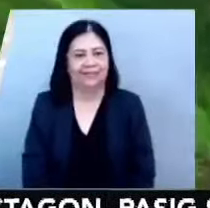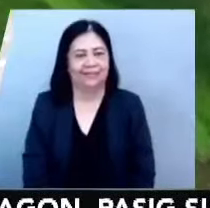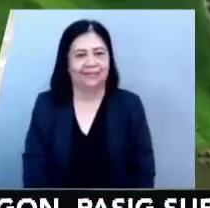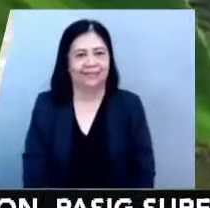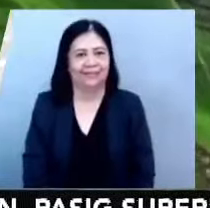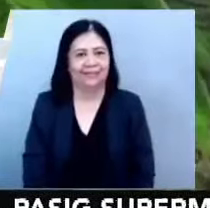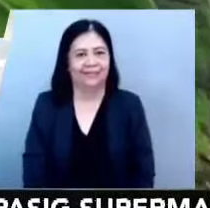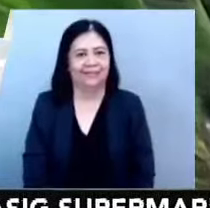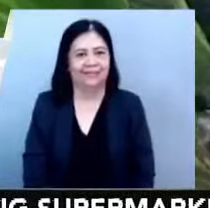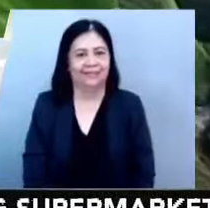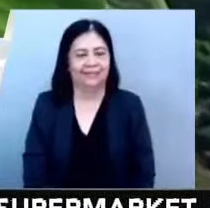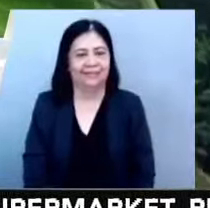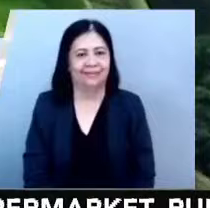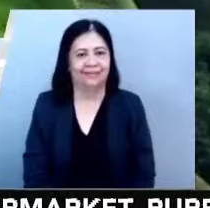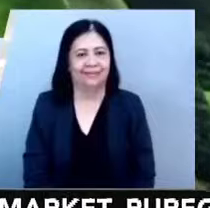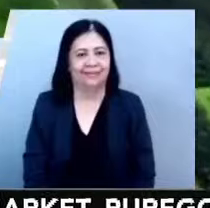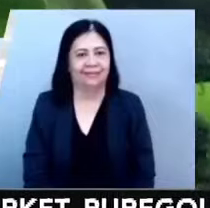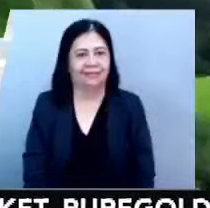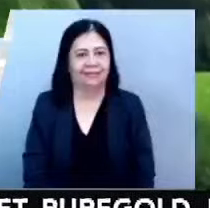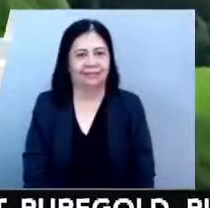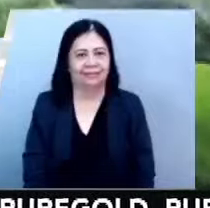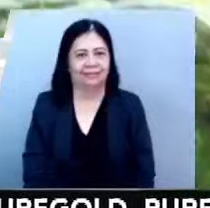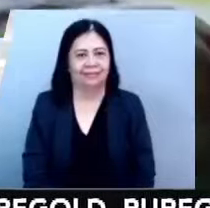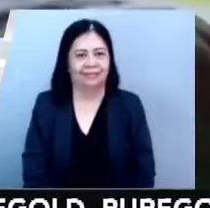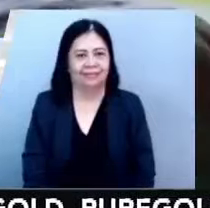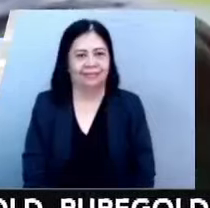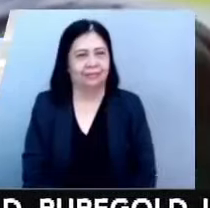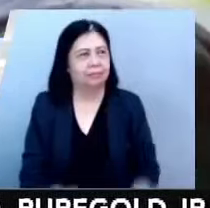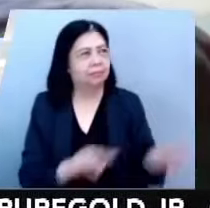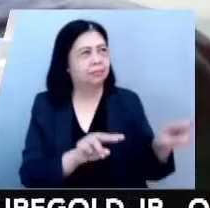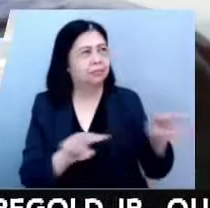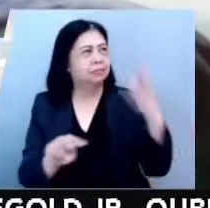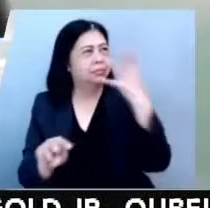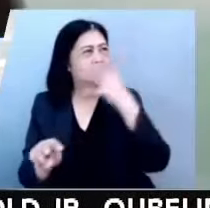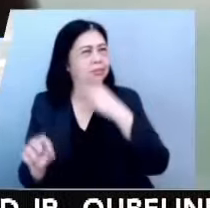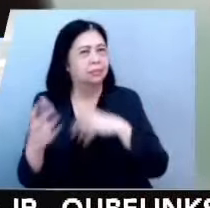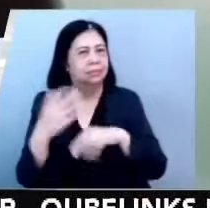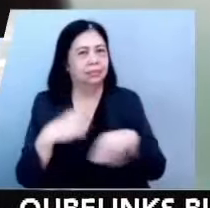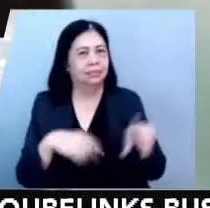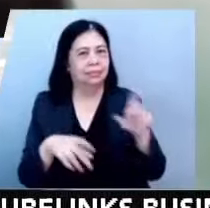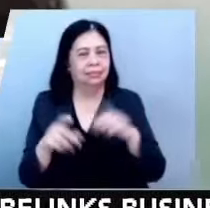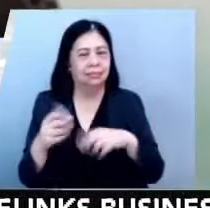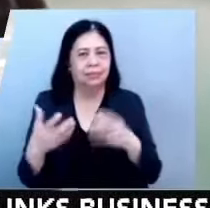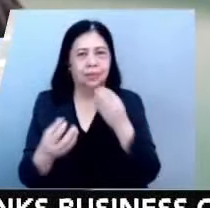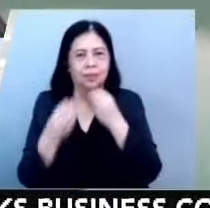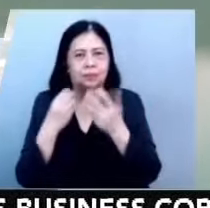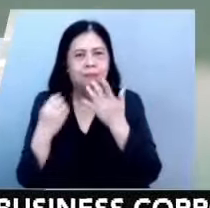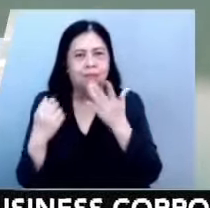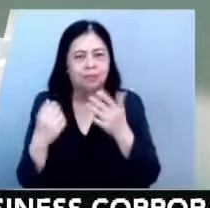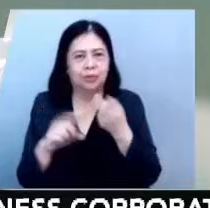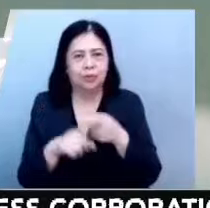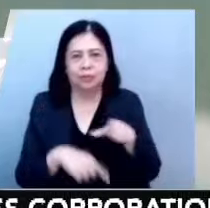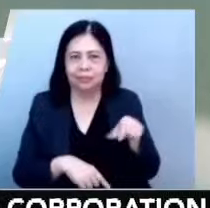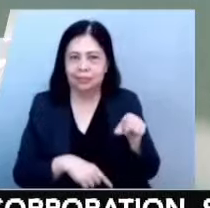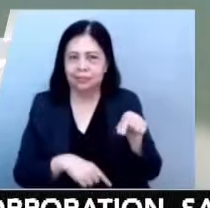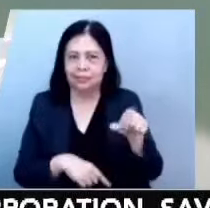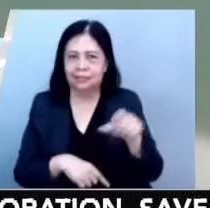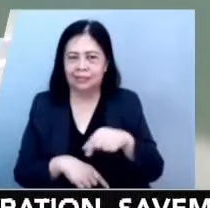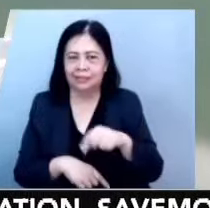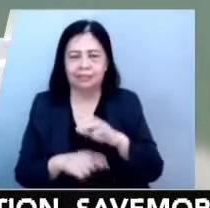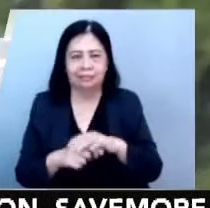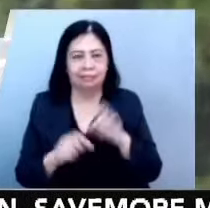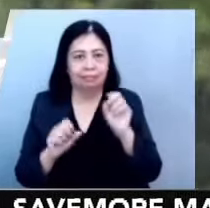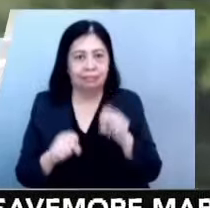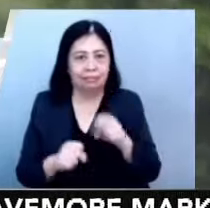Ano ang gagawin mo kung pagmamayari mo ang lahat na ito? Panghimagas ng mga magindanaon? Pinaniniwala ang dapat kapakan ng bata